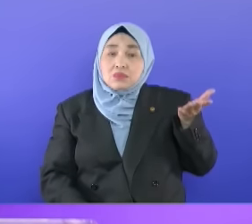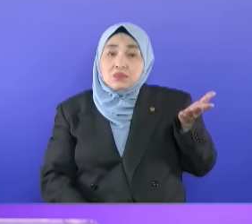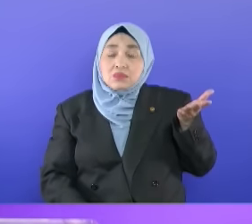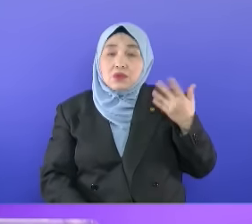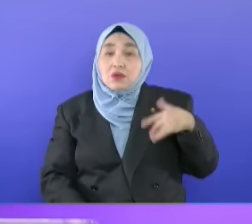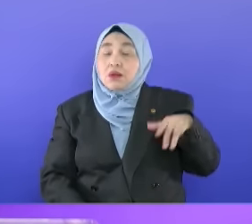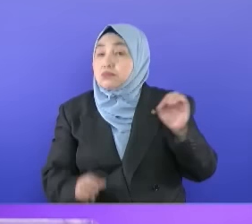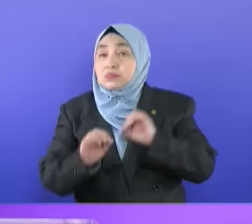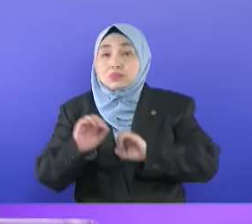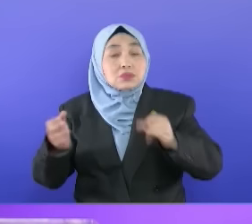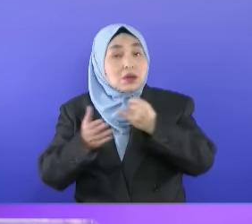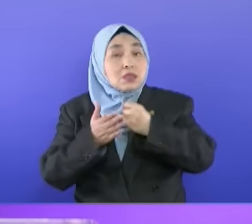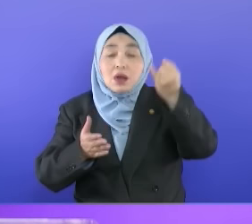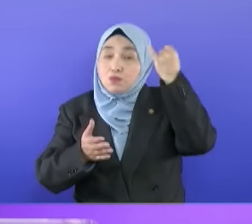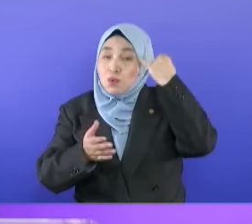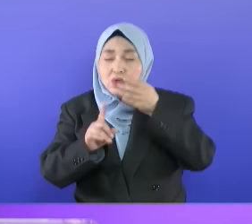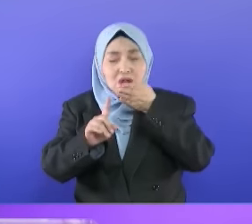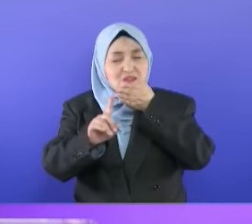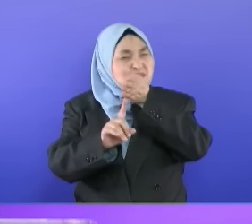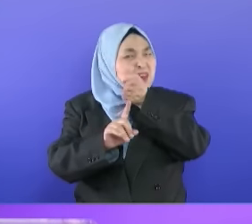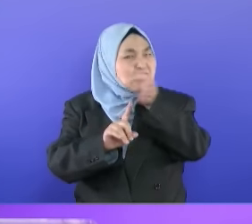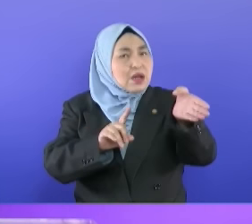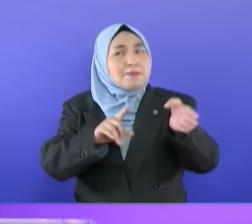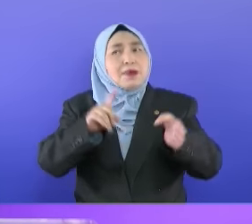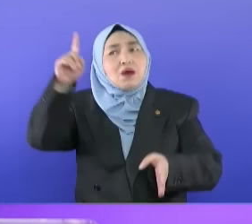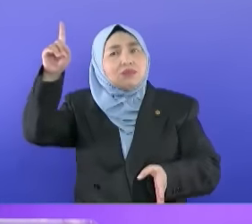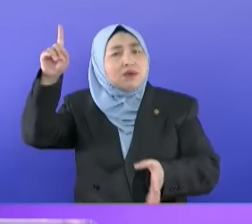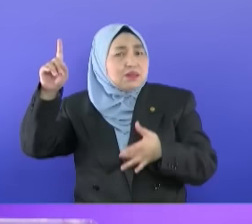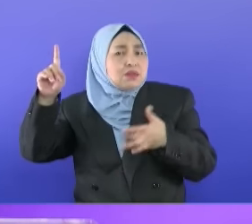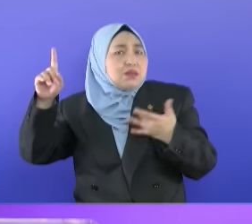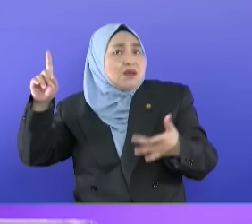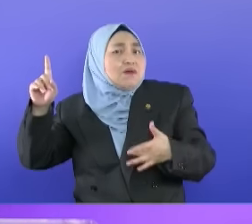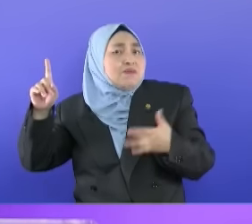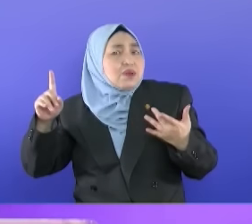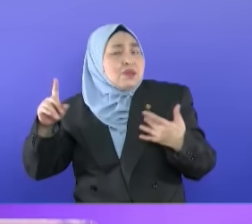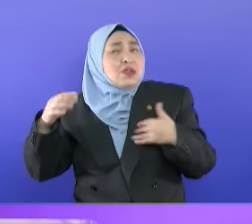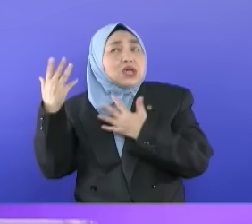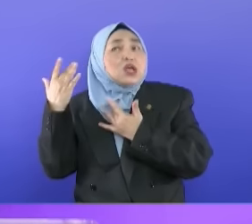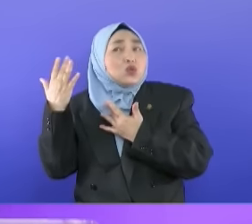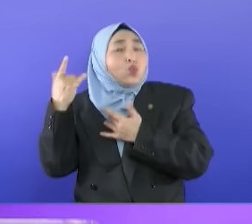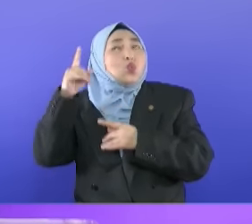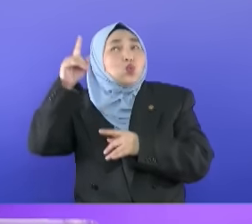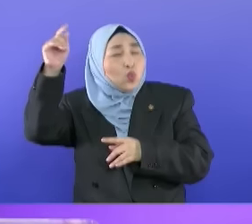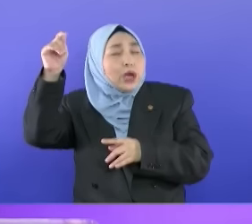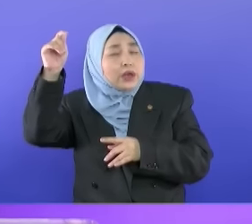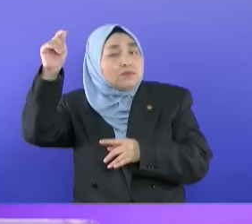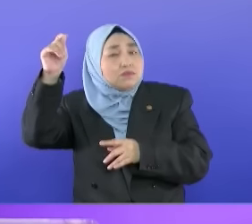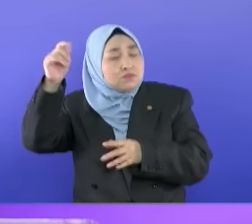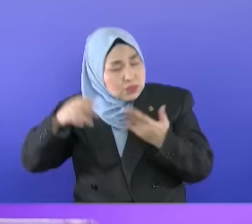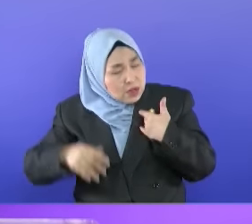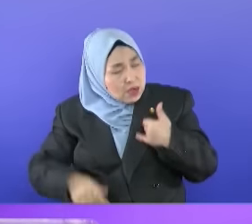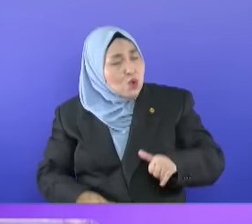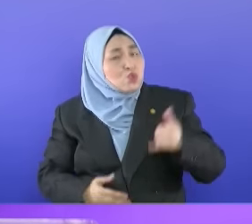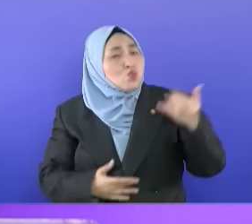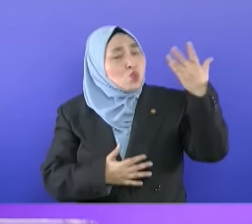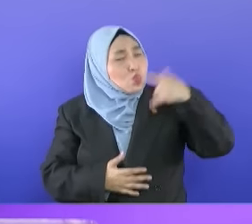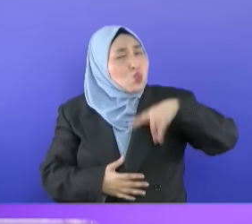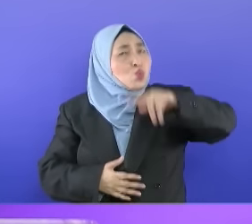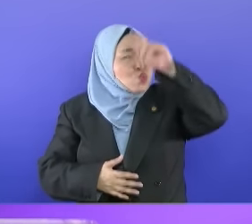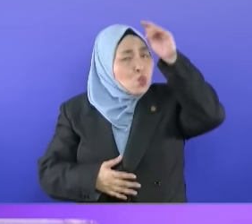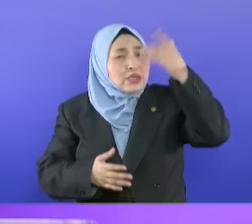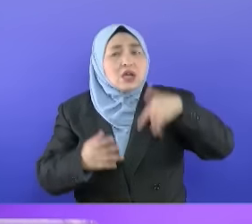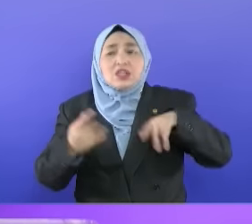yang tidak ada ilmu orang-orang yang Syirik kepada Allah Dia merasakan bahwa saya itu Tuhan saya ingin didatangi Tuhan Ya nanti kalau